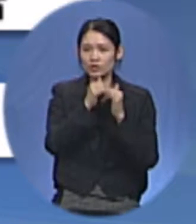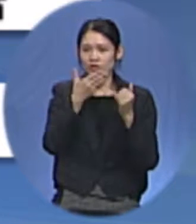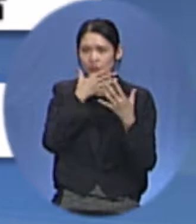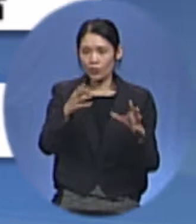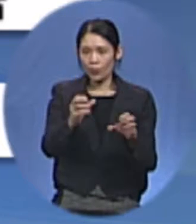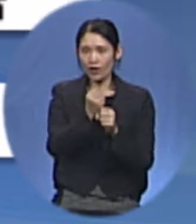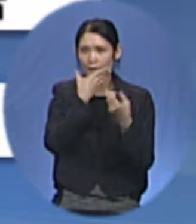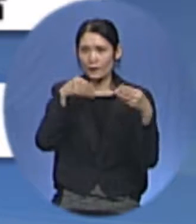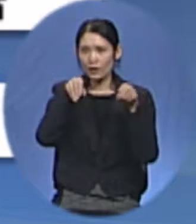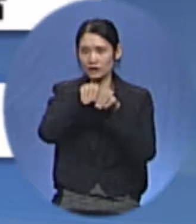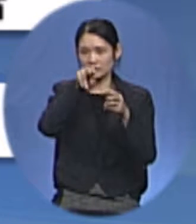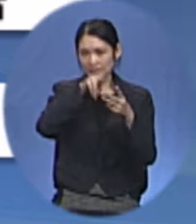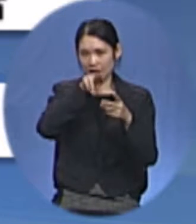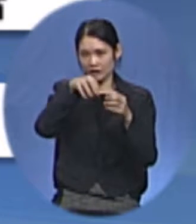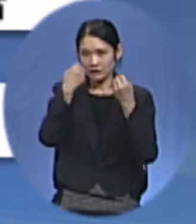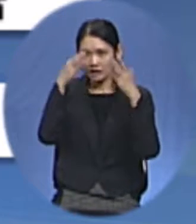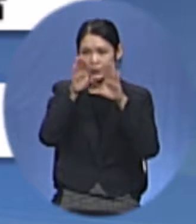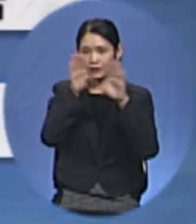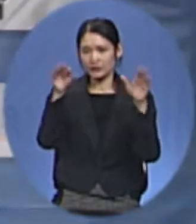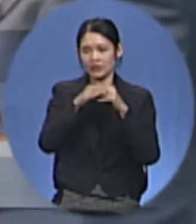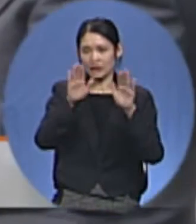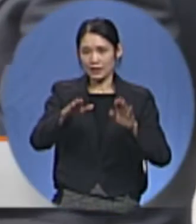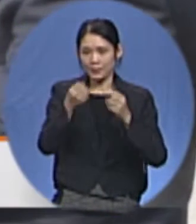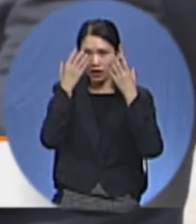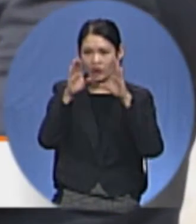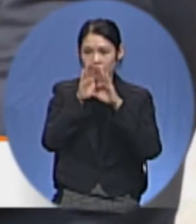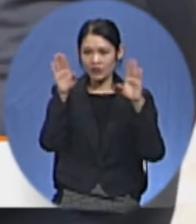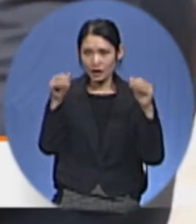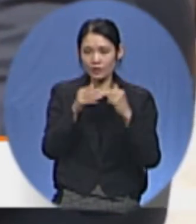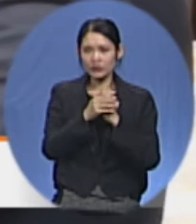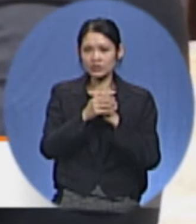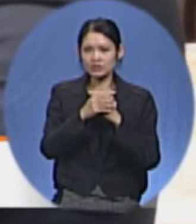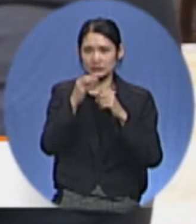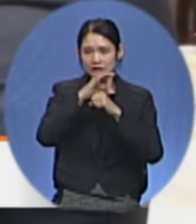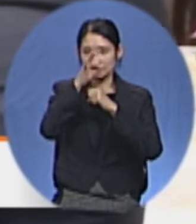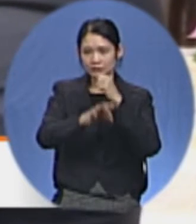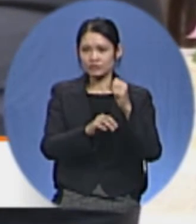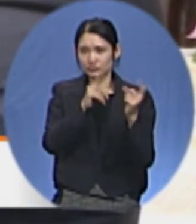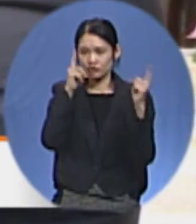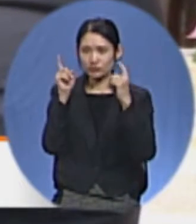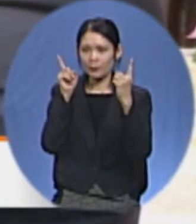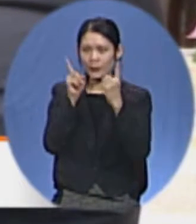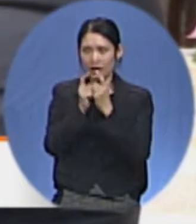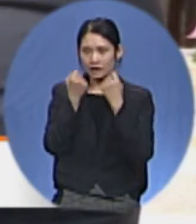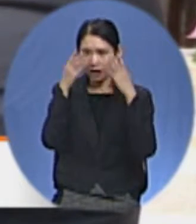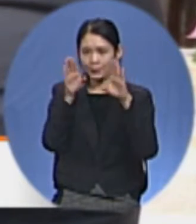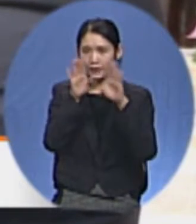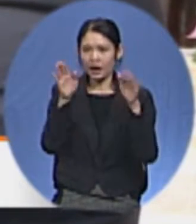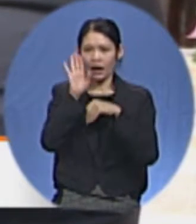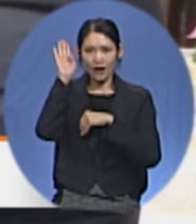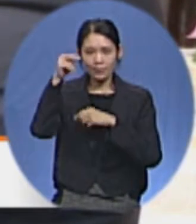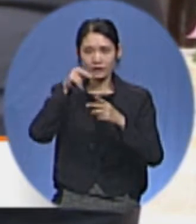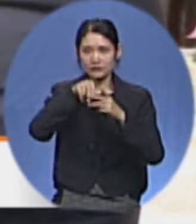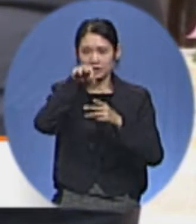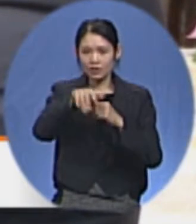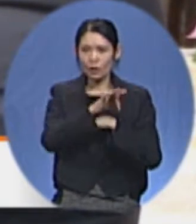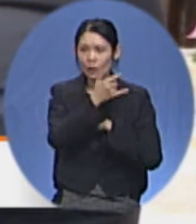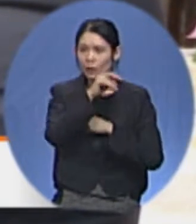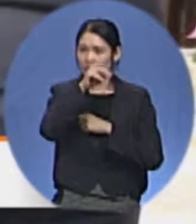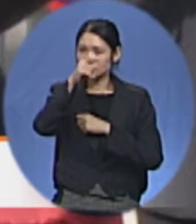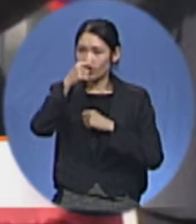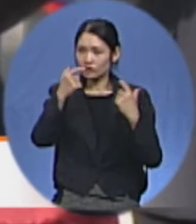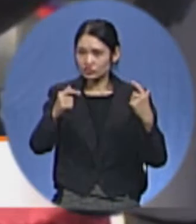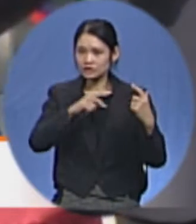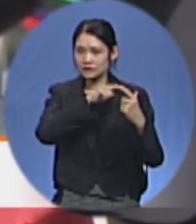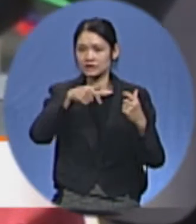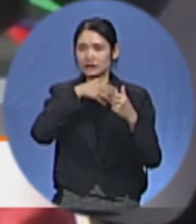청노노인종합복지센터를 개소했습니다. 이번 개관은 청노회 창립 10주년을 맞이해 진행됐으며 앞으로 센터는 홍성군 지역